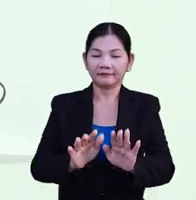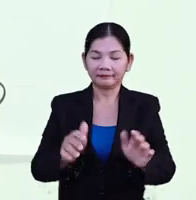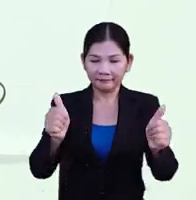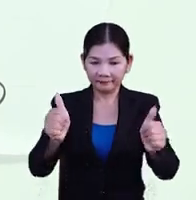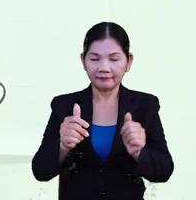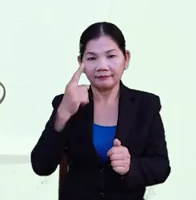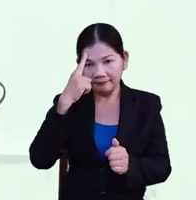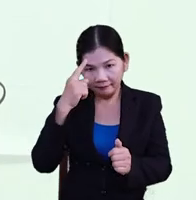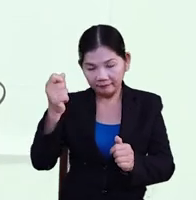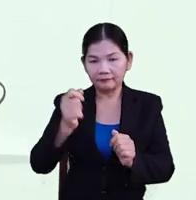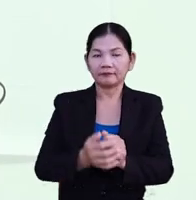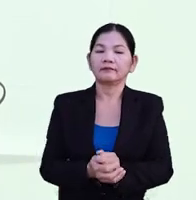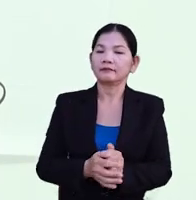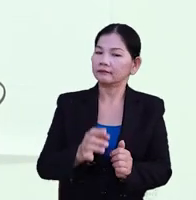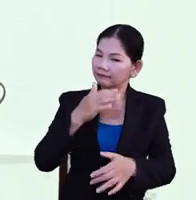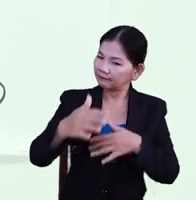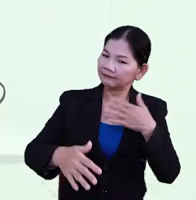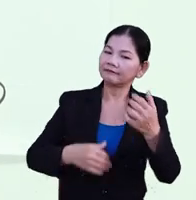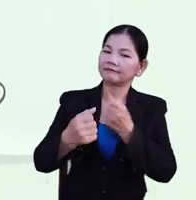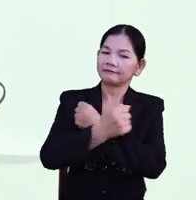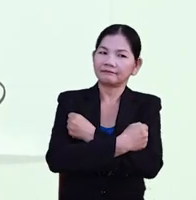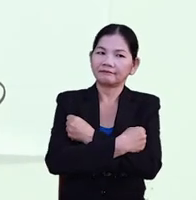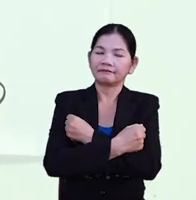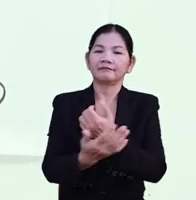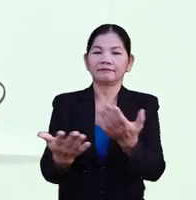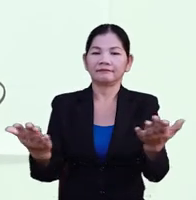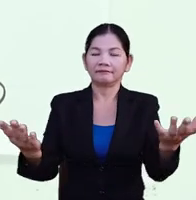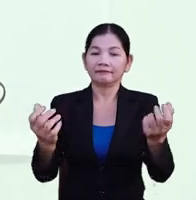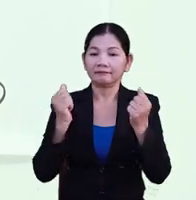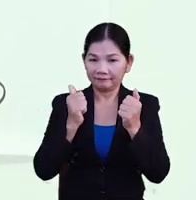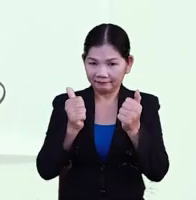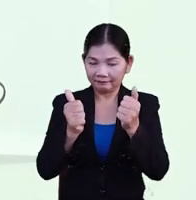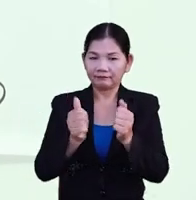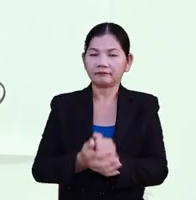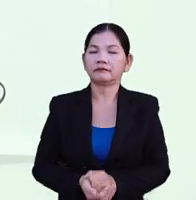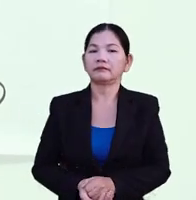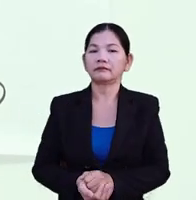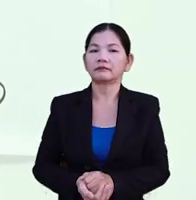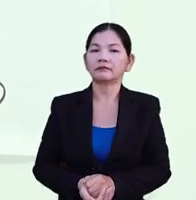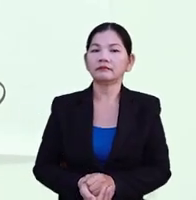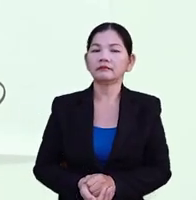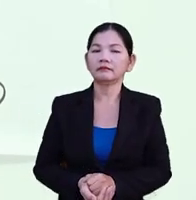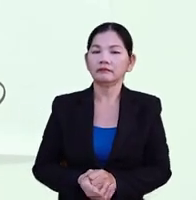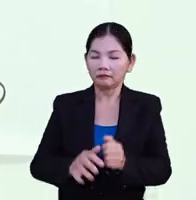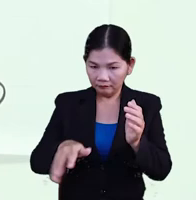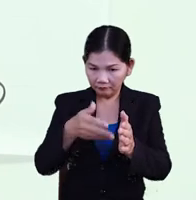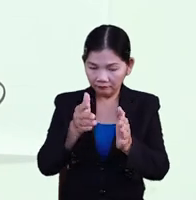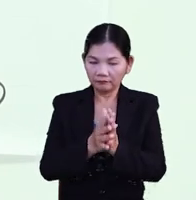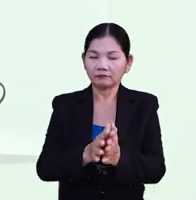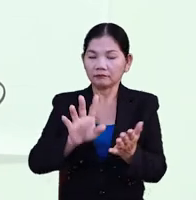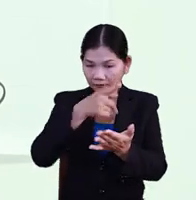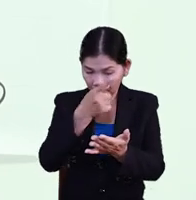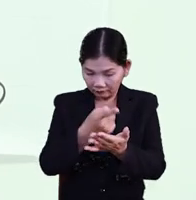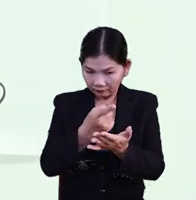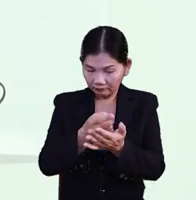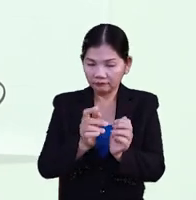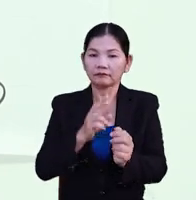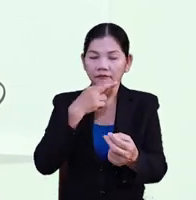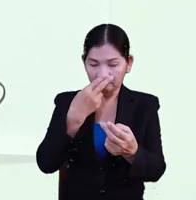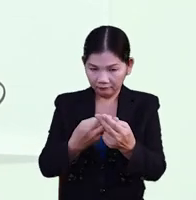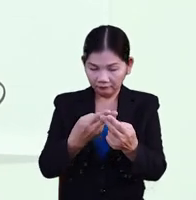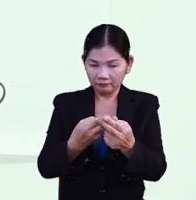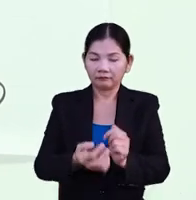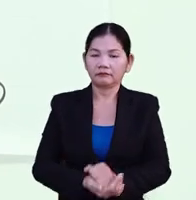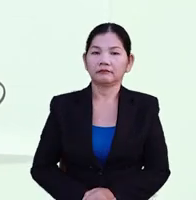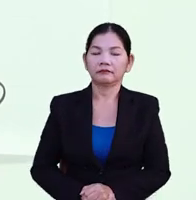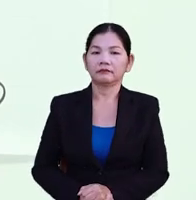តែនឆ្លាតឆ្លាតអ្នកគ្រូពិតជាស្រឡាញ់កូនកូនទាំងអស់គ្នាណាកូនណាអូដែរកូនចាអរគុណកូនដែលបានចូលរួមឆ្លើយ